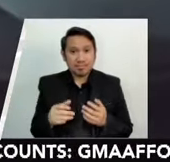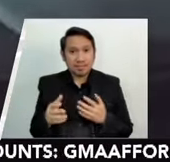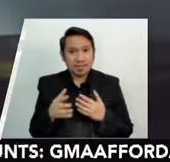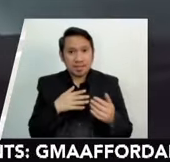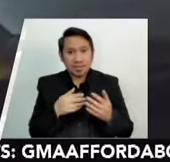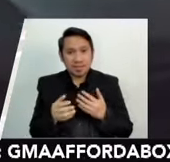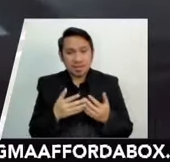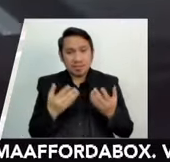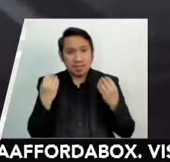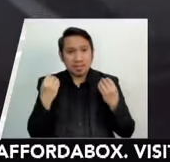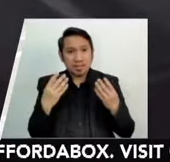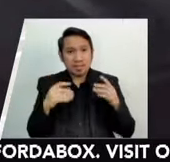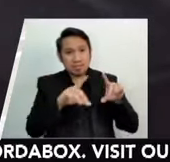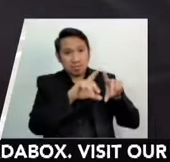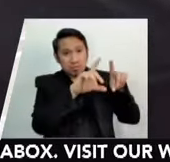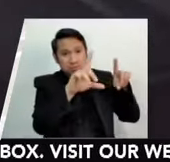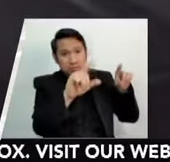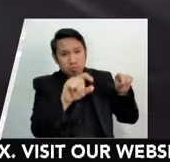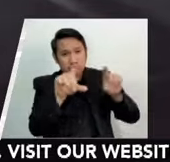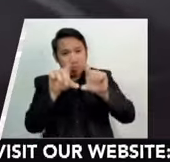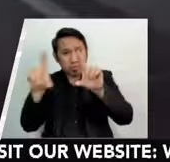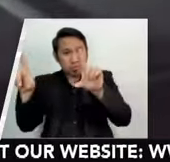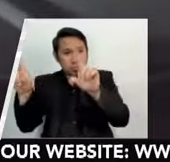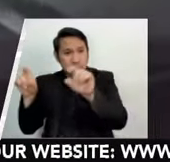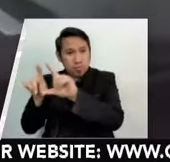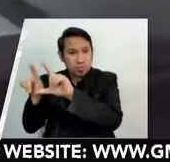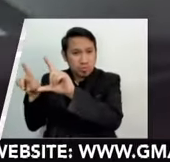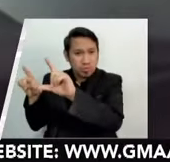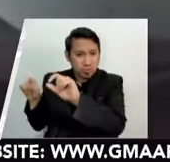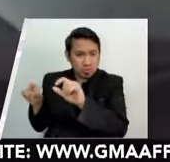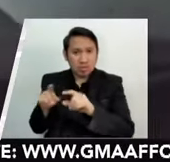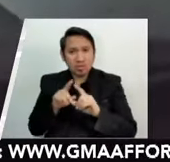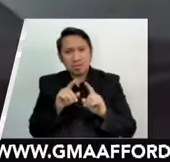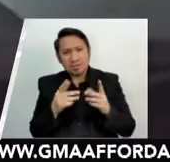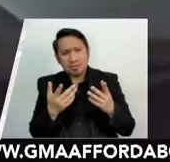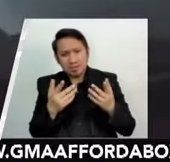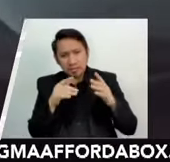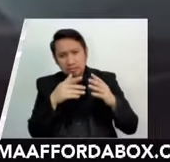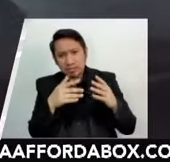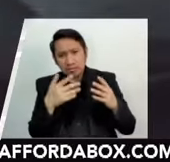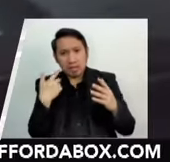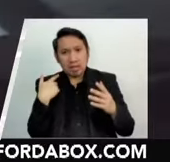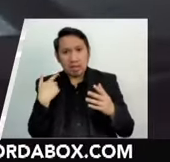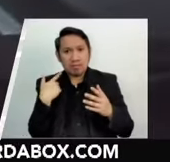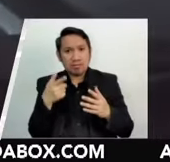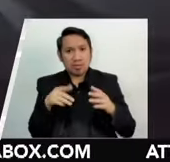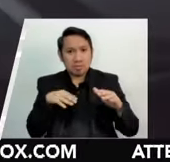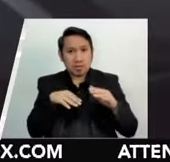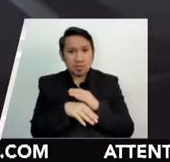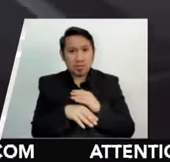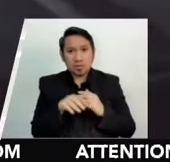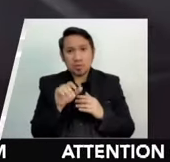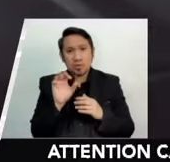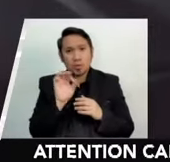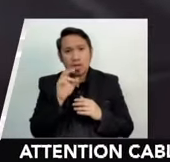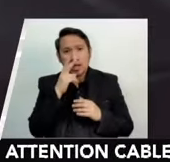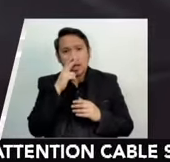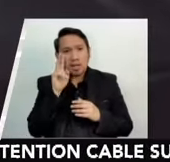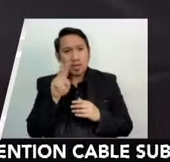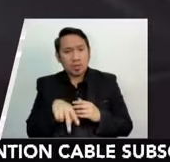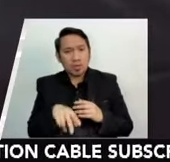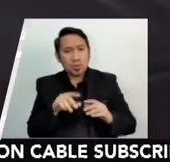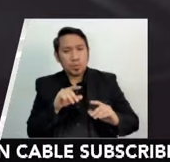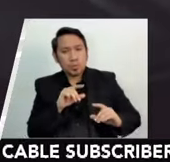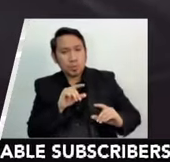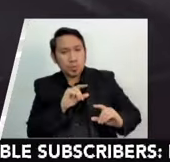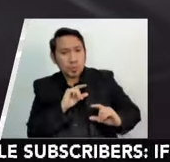papasok ng NLEX, pumasok ang motor na nakita sa video galing sa A. Boni Monumento. Wala raw napansin ang security guard nila sa Quirino Highway